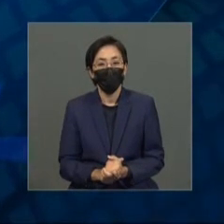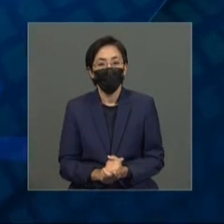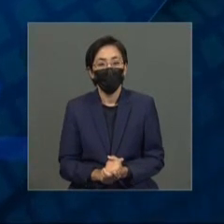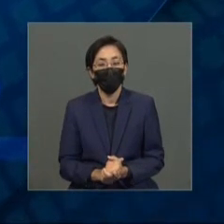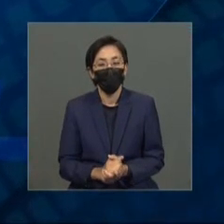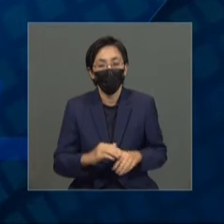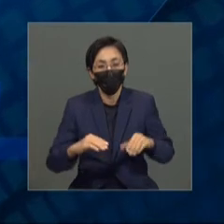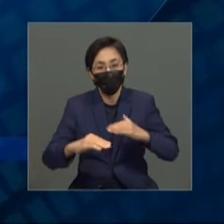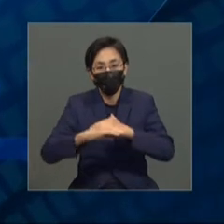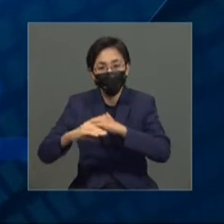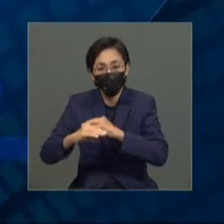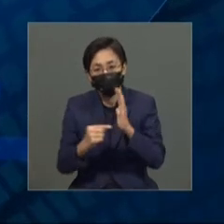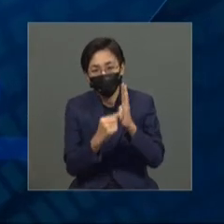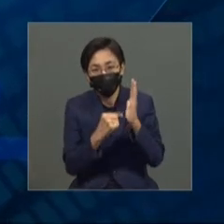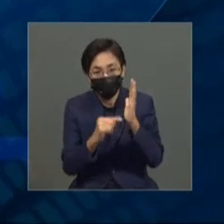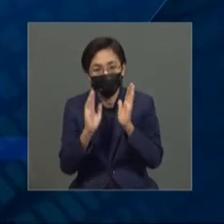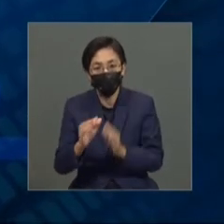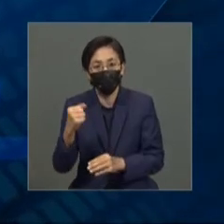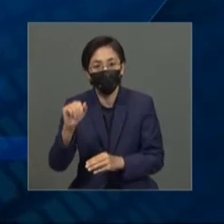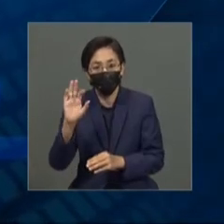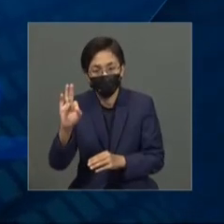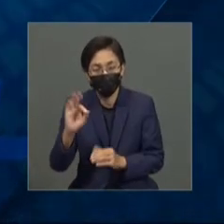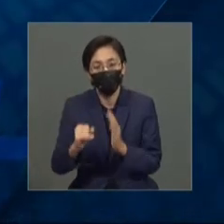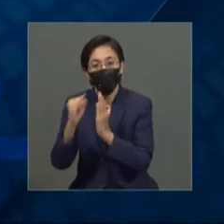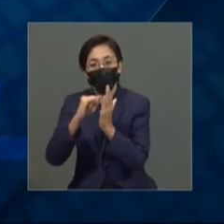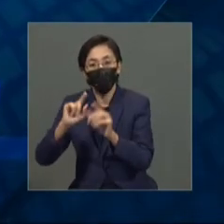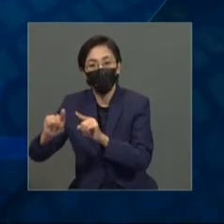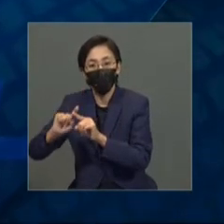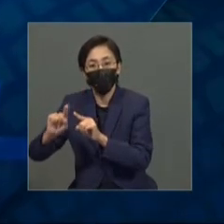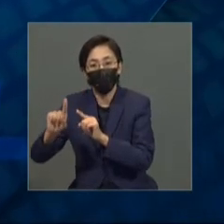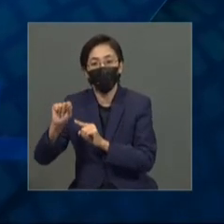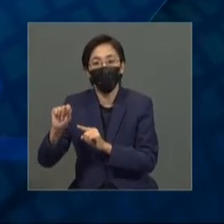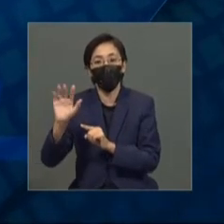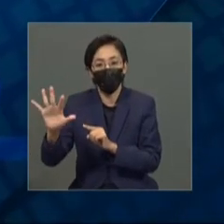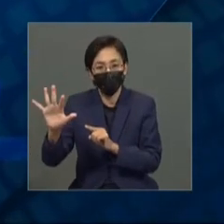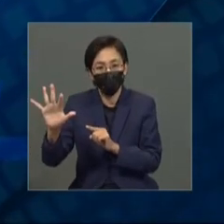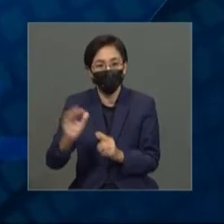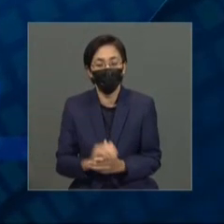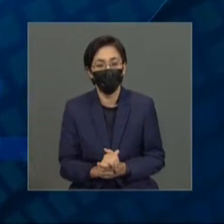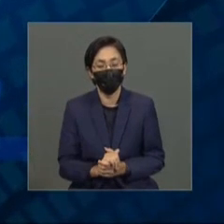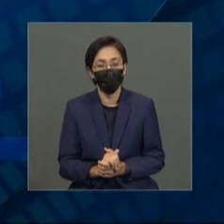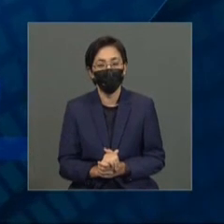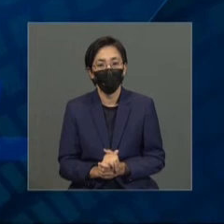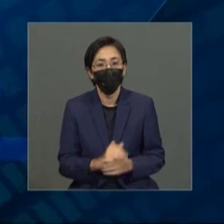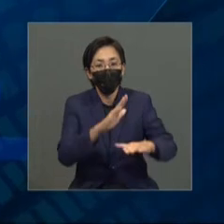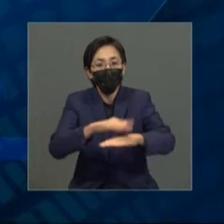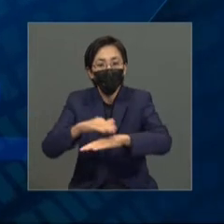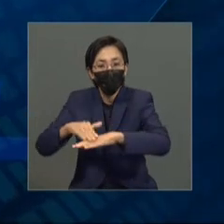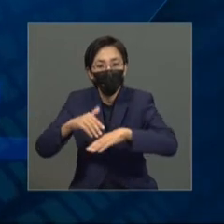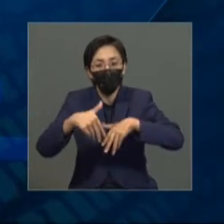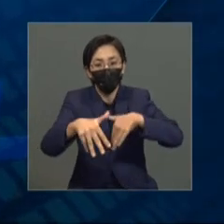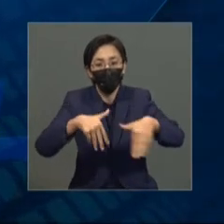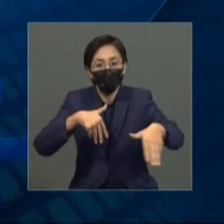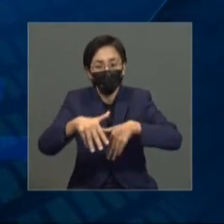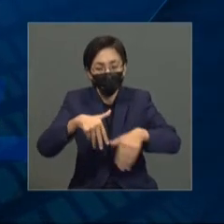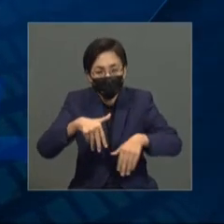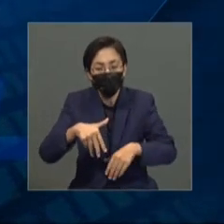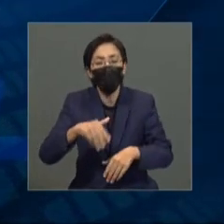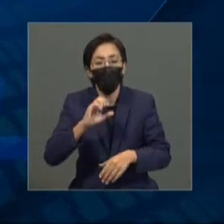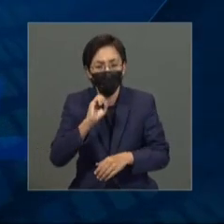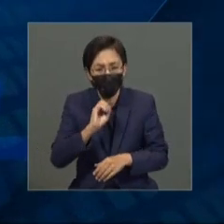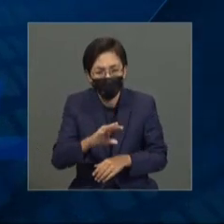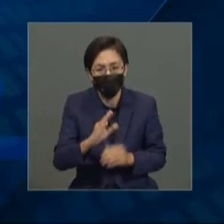นของปริมณฑลอีก19รายจังหวัดอื่นๆ25รายตรงนี้เนี่ยเน้นย้ำกับพี่น้องประชาชนนะคะว่า